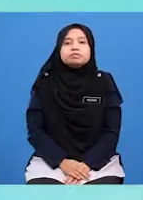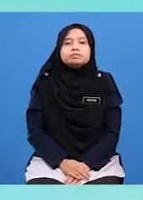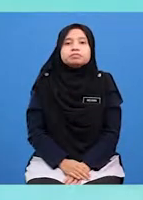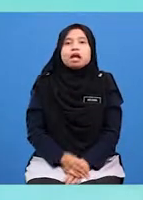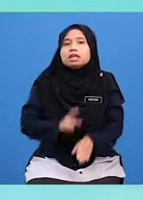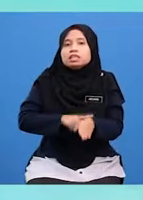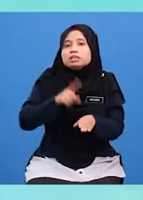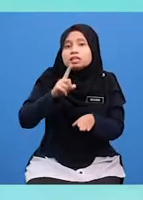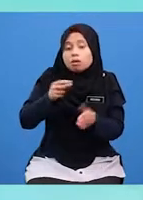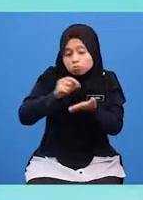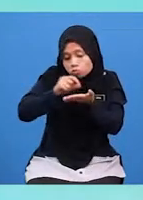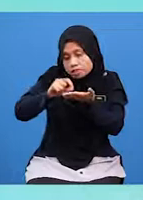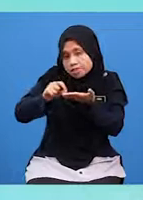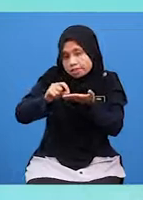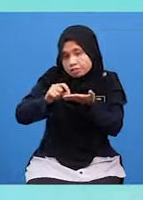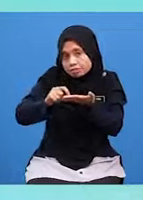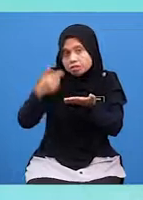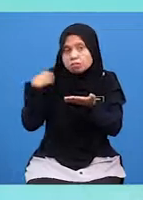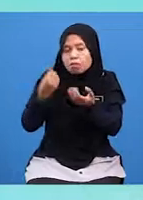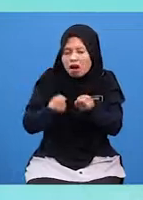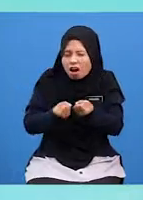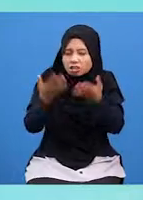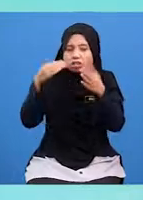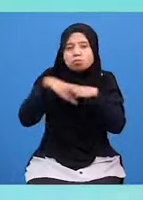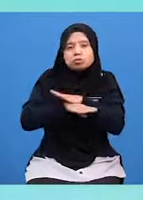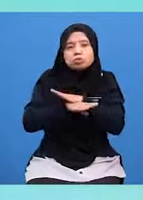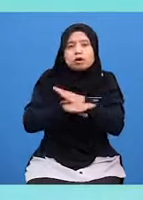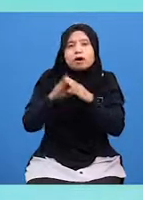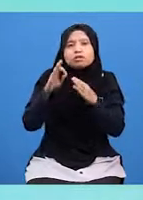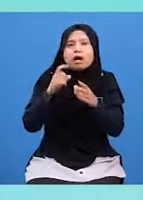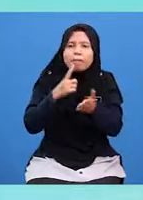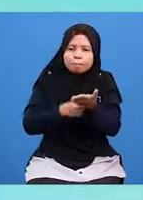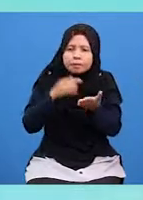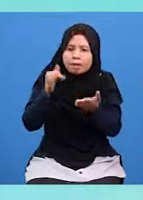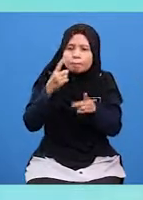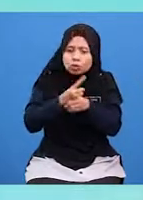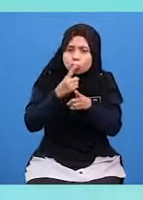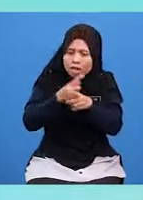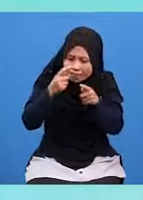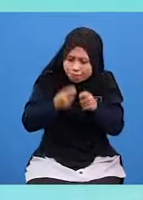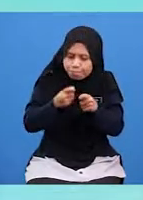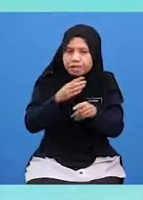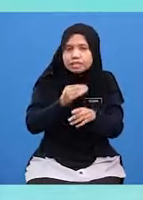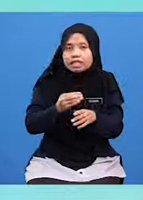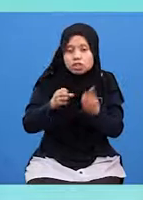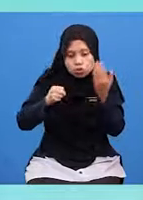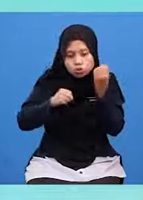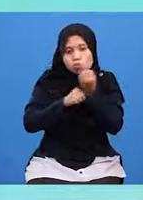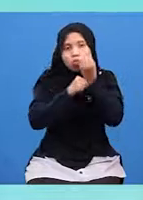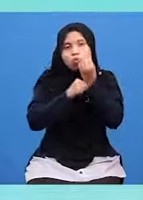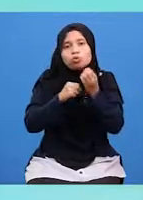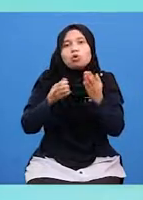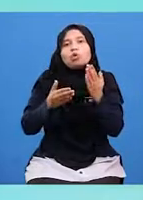di mana dalam catatan beliau banyak dimasukkan fakta yang sahih dan tepat serta disokong